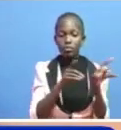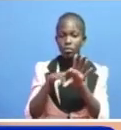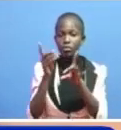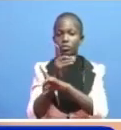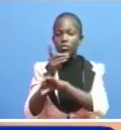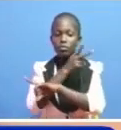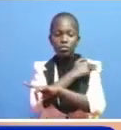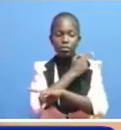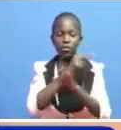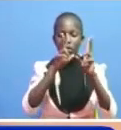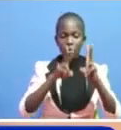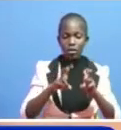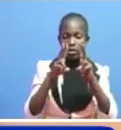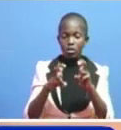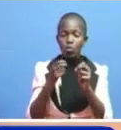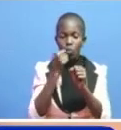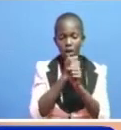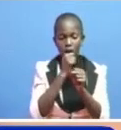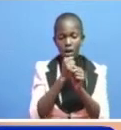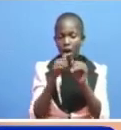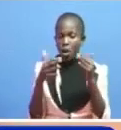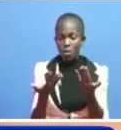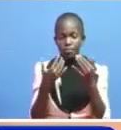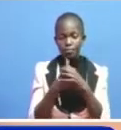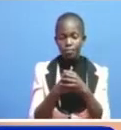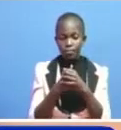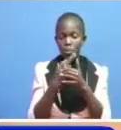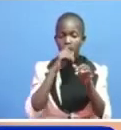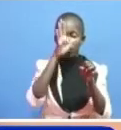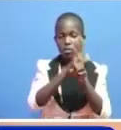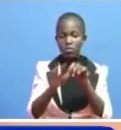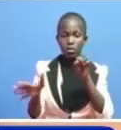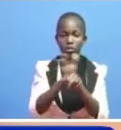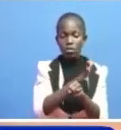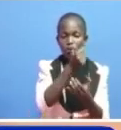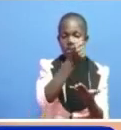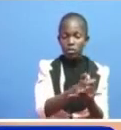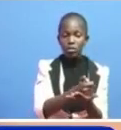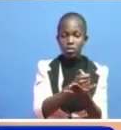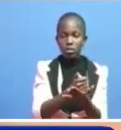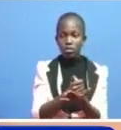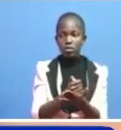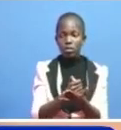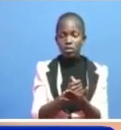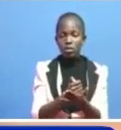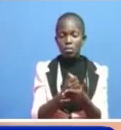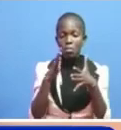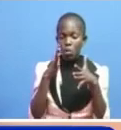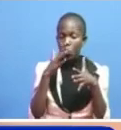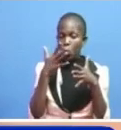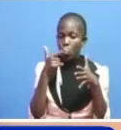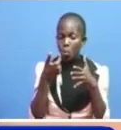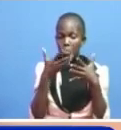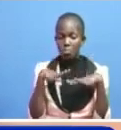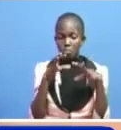masivitalini kivathukan’yo kukunikila undu Uthukumi uendeeye niwaathana kuhususya mianya ya Uthukumi ma Uiiti ila nando na